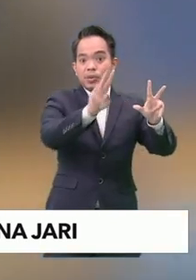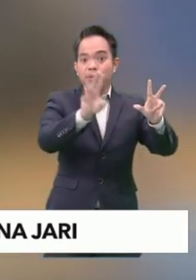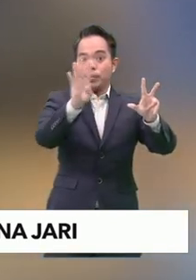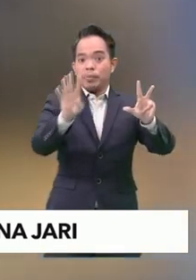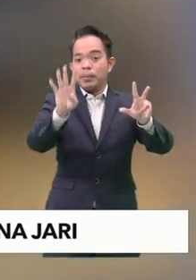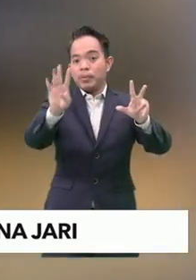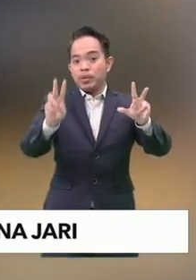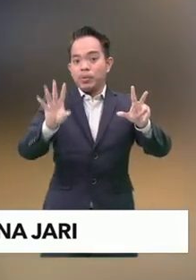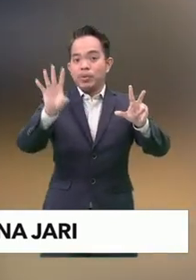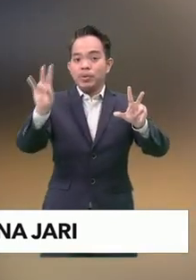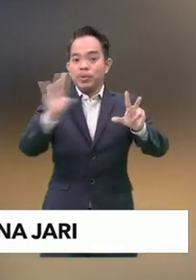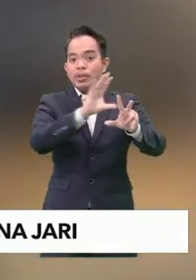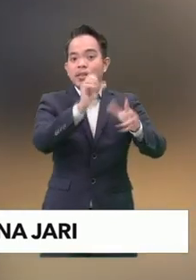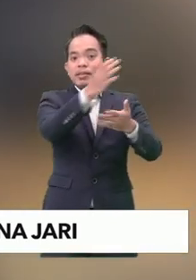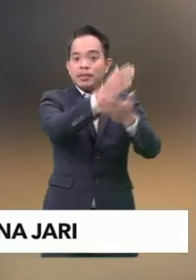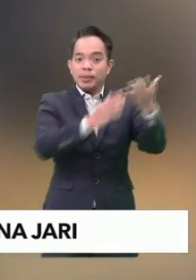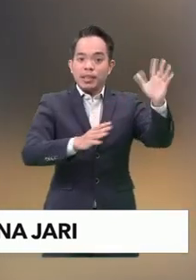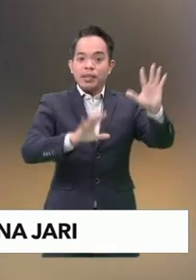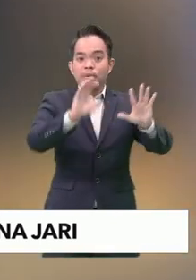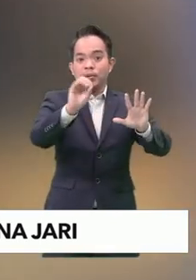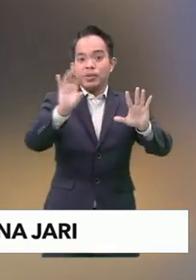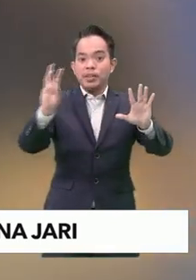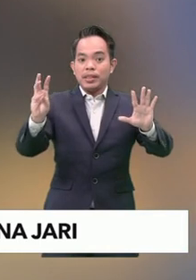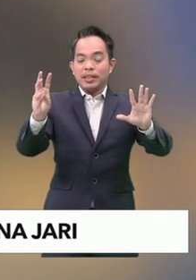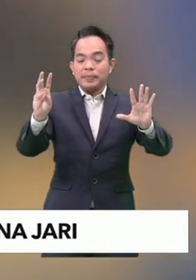427 dan section